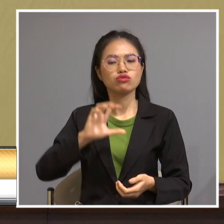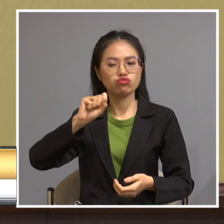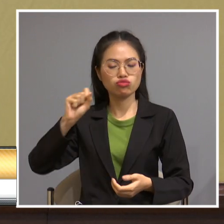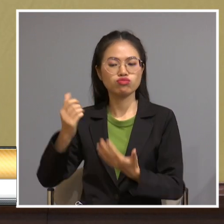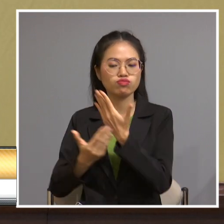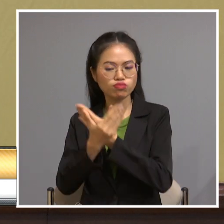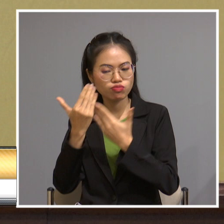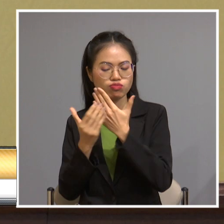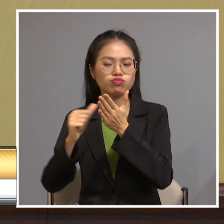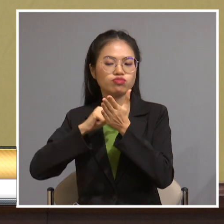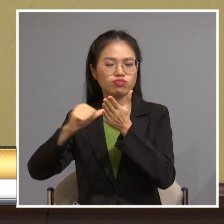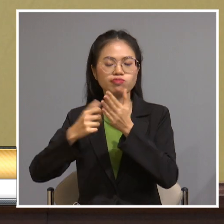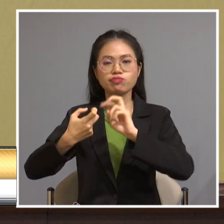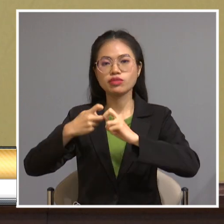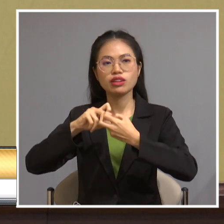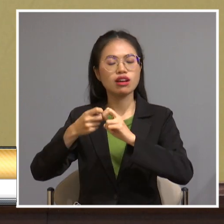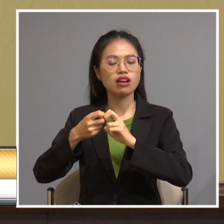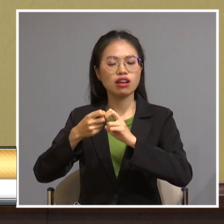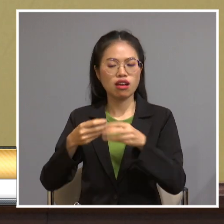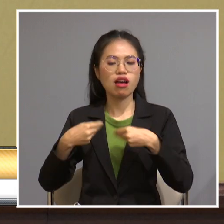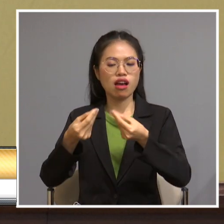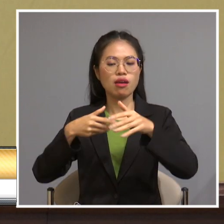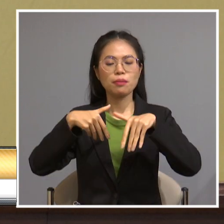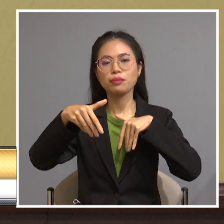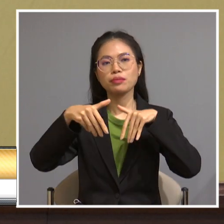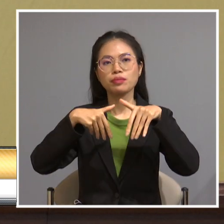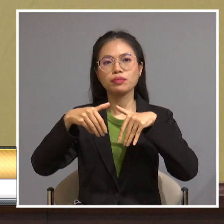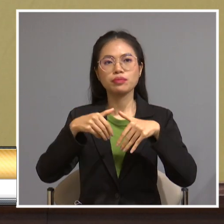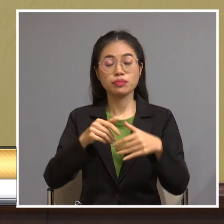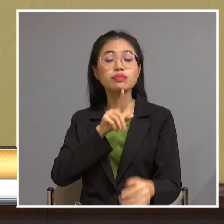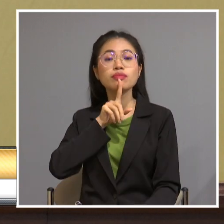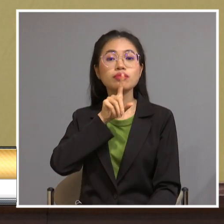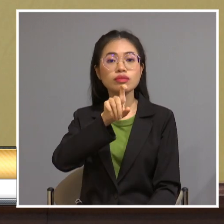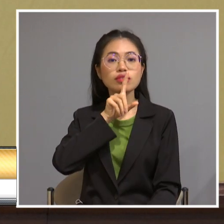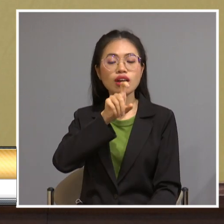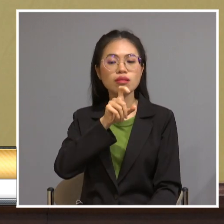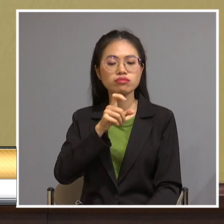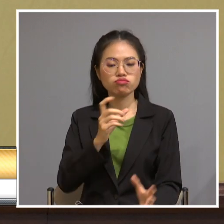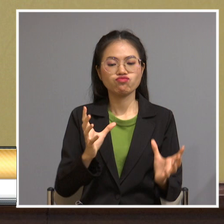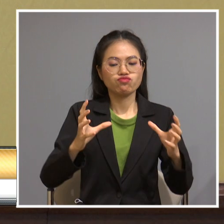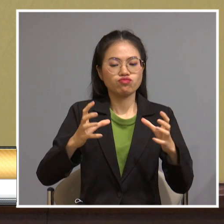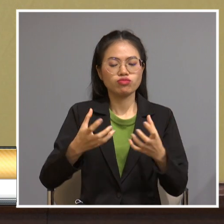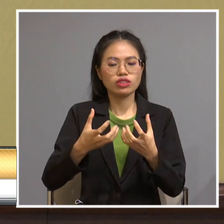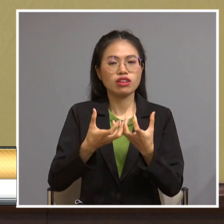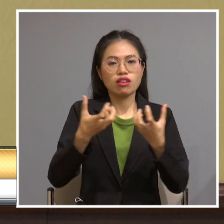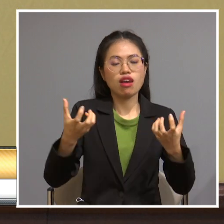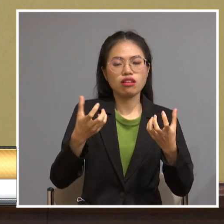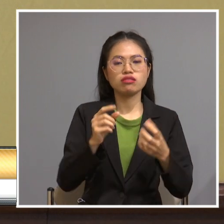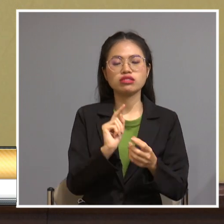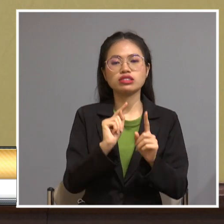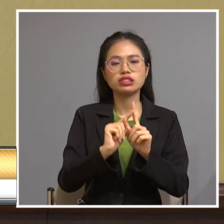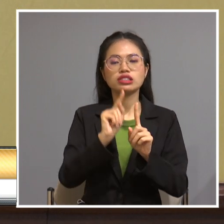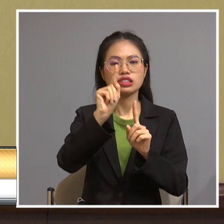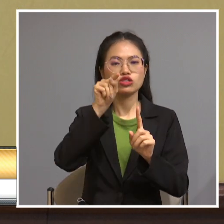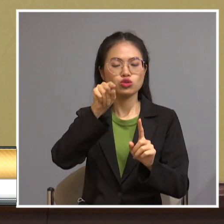องพเราได้ใช้แก่ปัcktาขพน้ประชาชนนะครับกระทูถามแยกเฉพาะที่ 1.